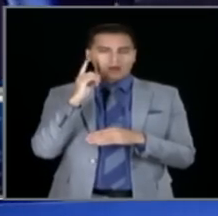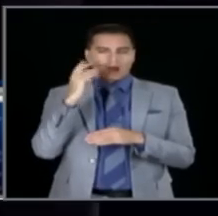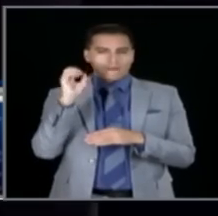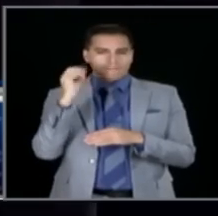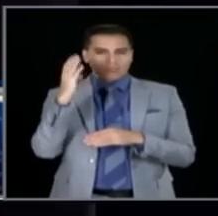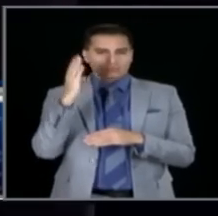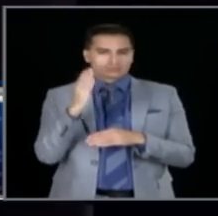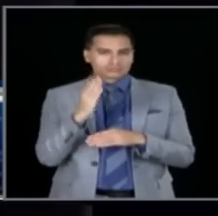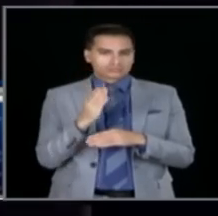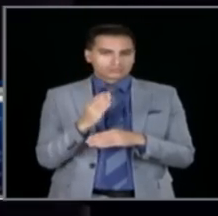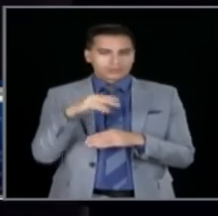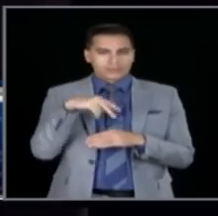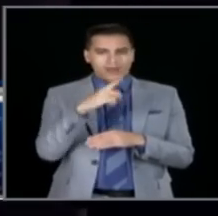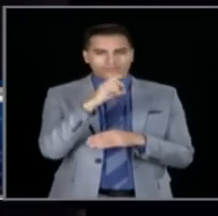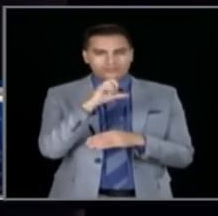14 يوليو 1958،